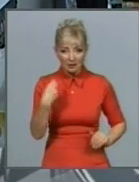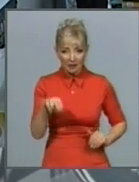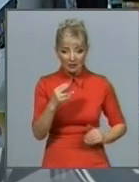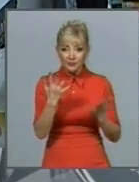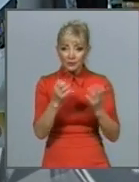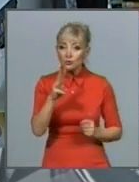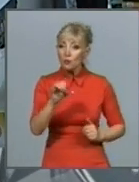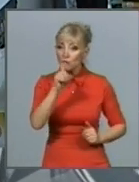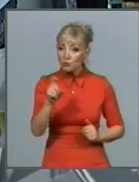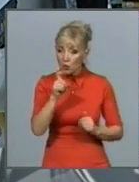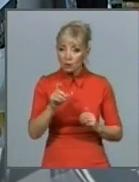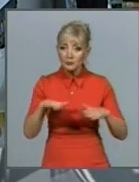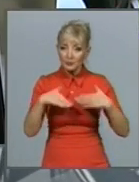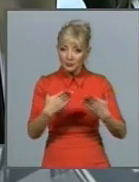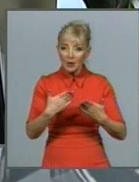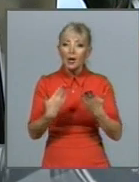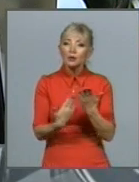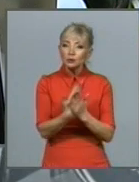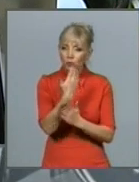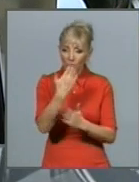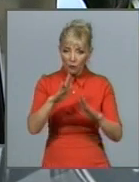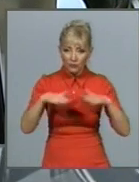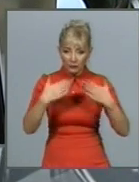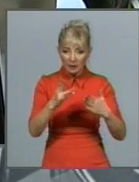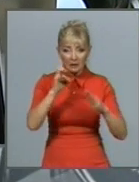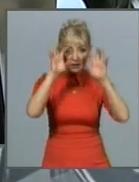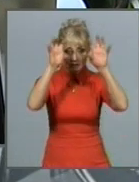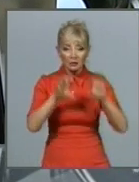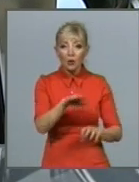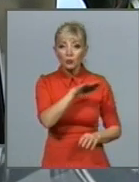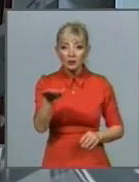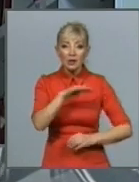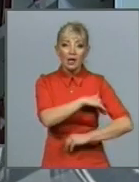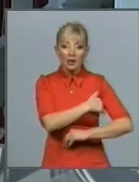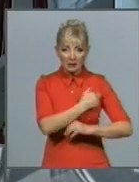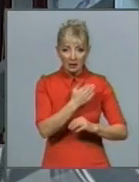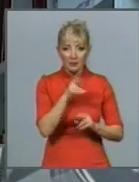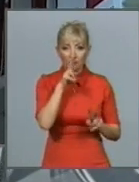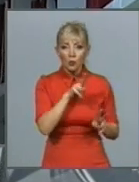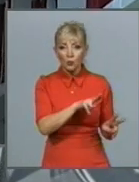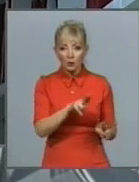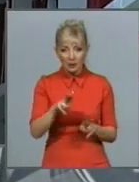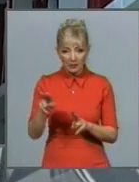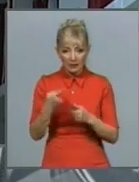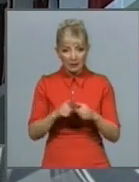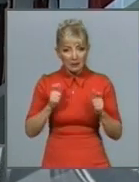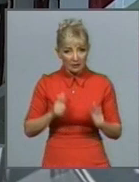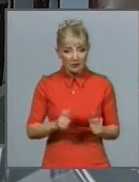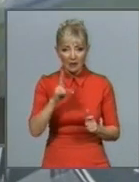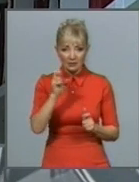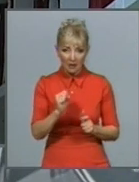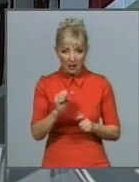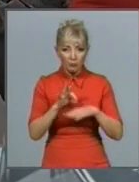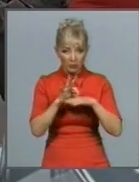МОЗ ініціюють і ряд нововведень. Зокрема, на законодавчому рівні хочуть урегулювати презумпцію згоди на проведення